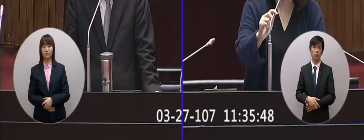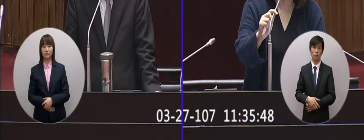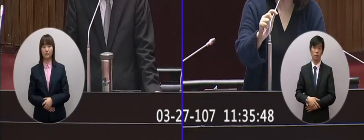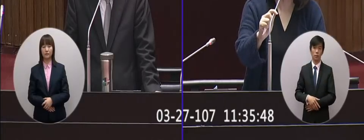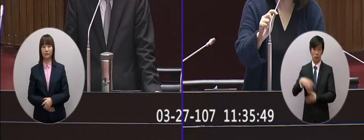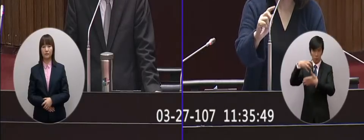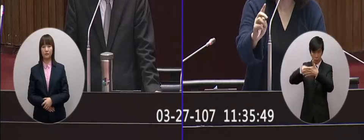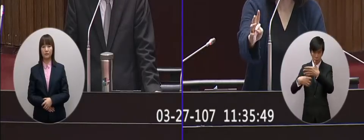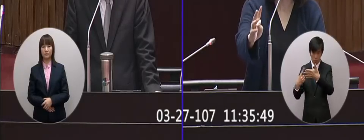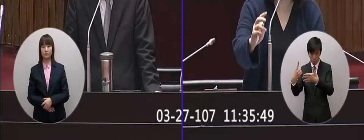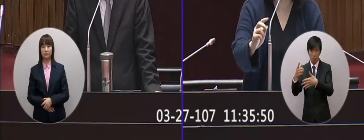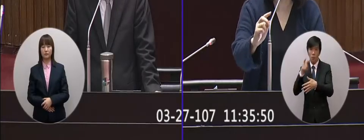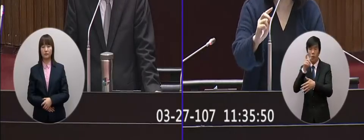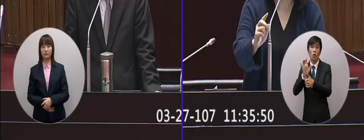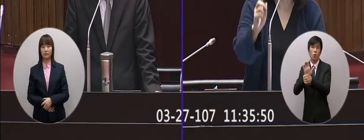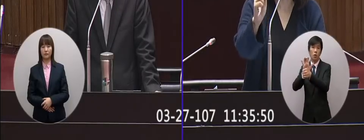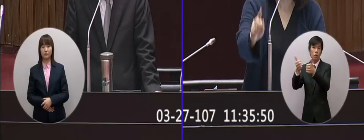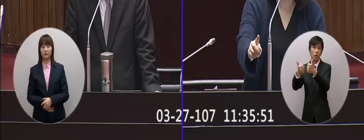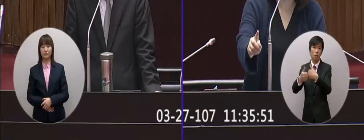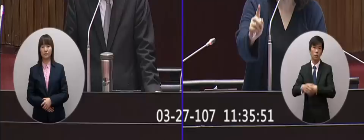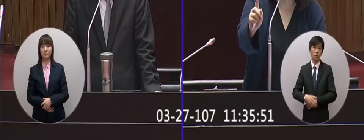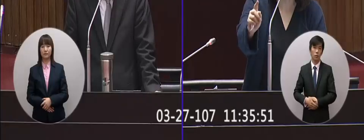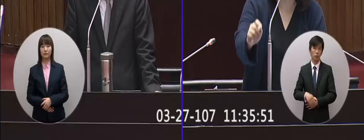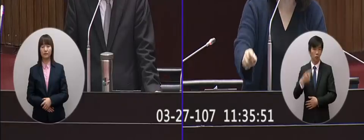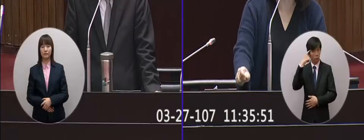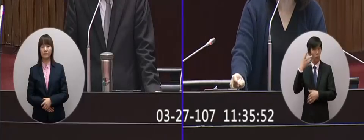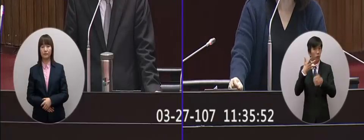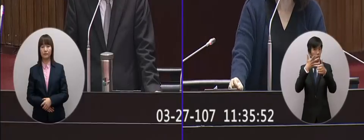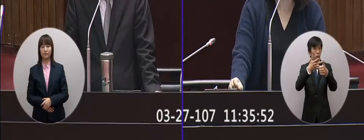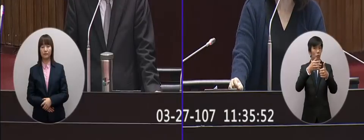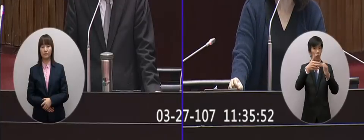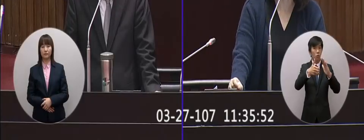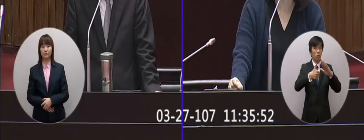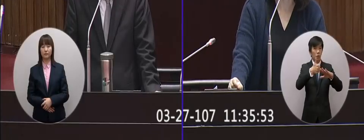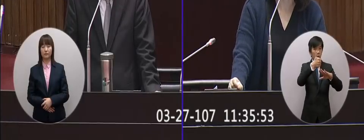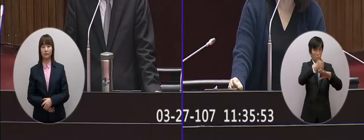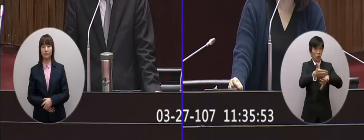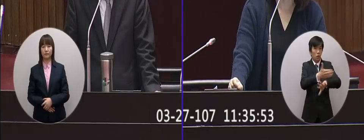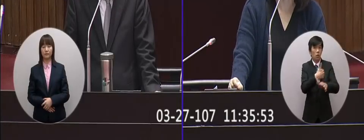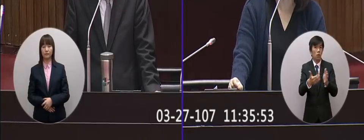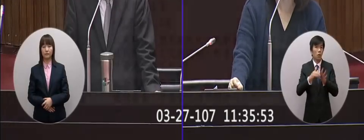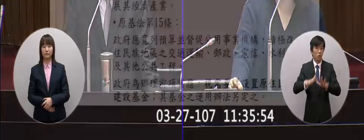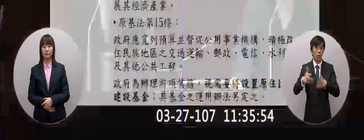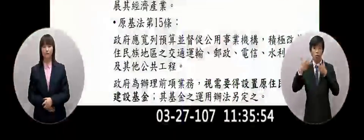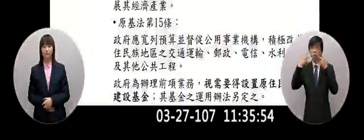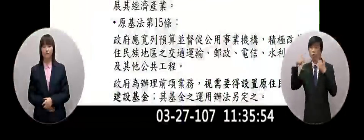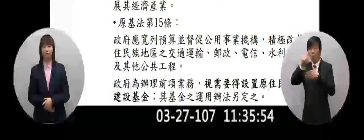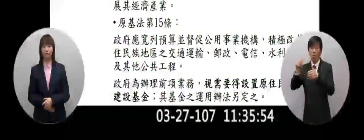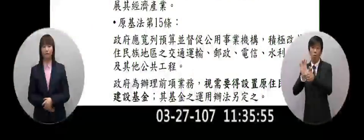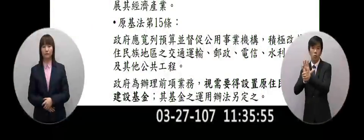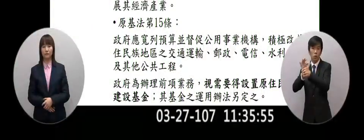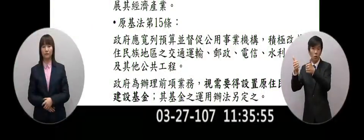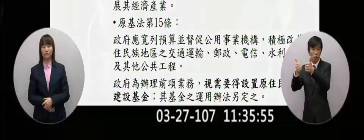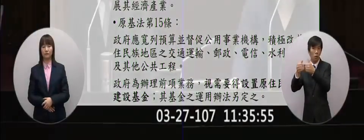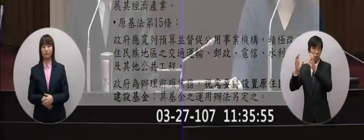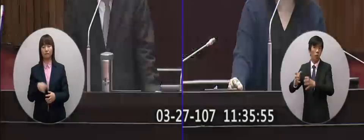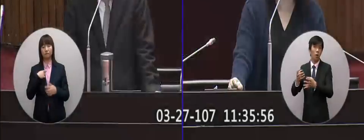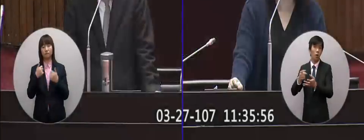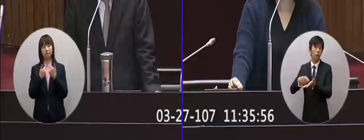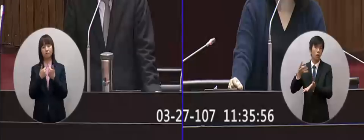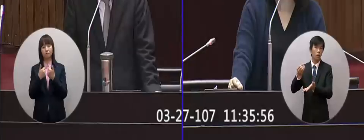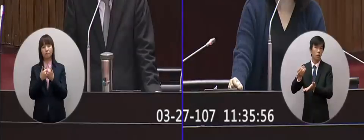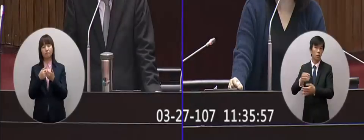叫做推动会。首先请教院长，您上任以来开过几次原住民族基本法推动会？ 我开